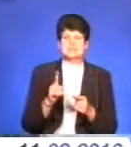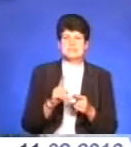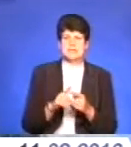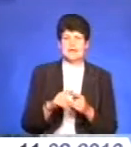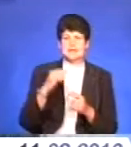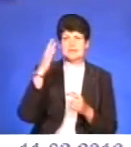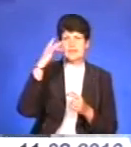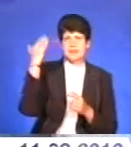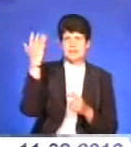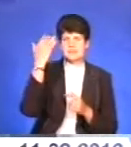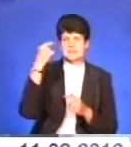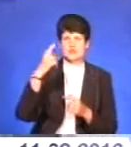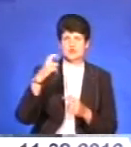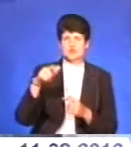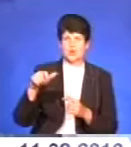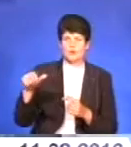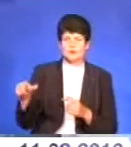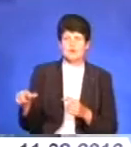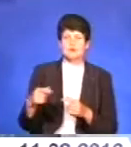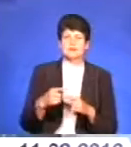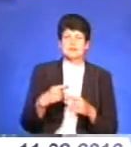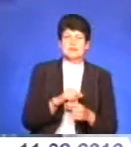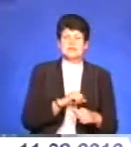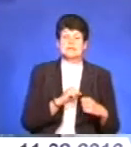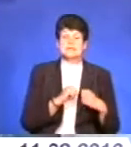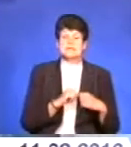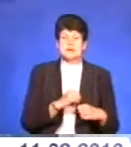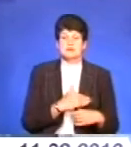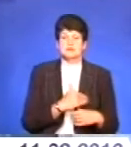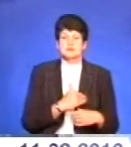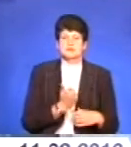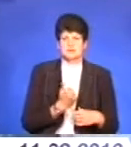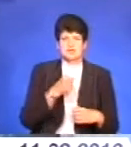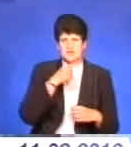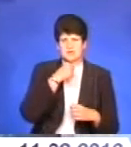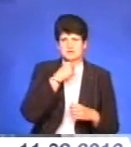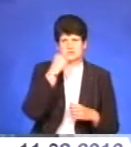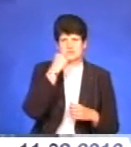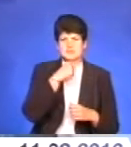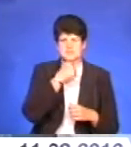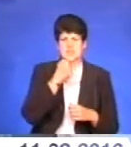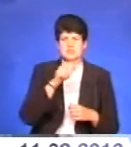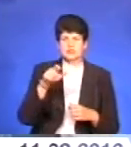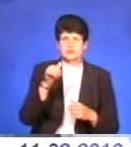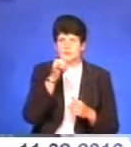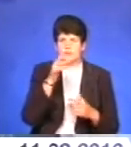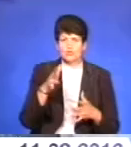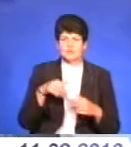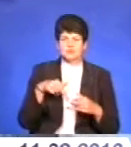Небесна Сотня, серце кличе. Я вже старша людина, не можу взяти зброю в руки і